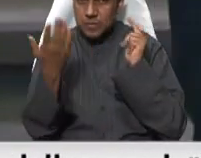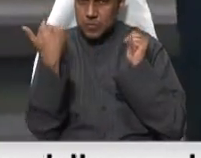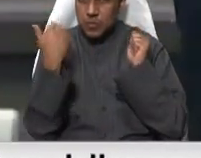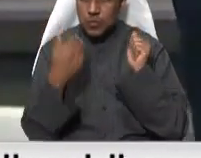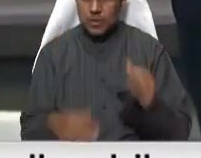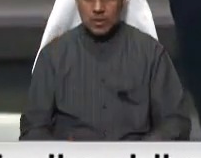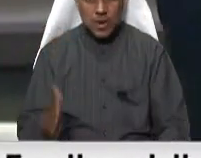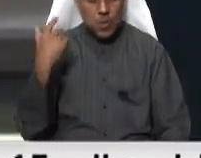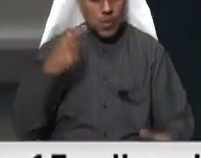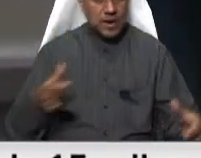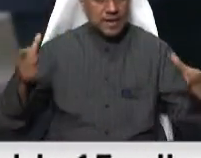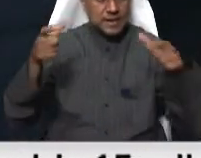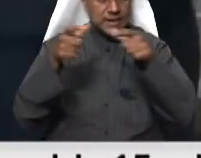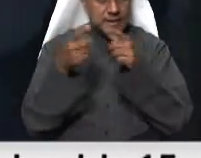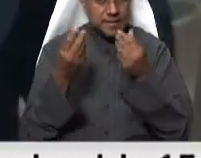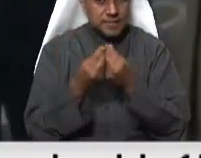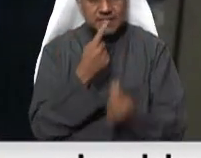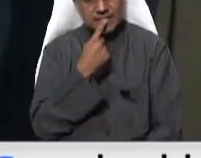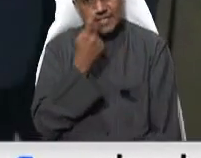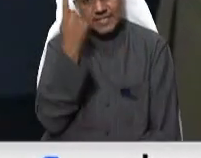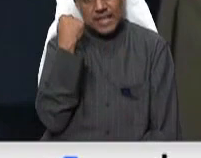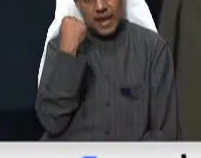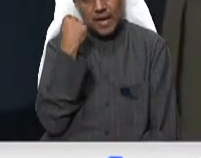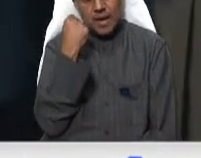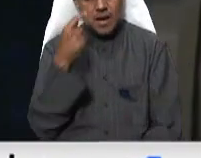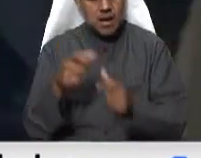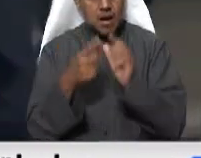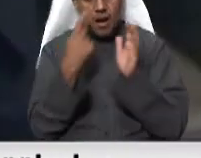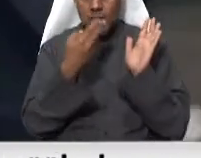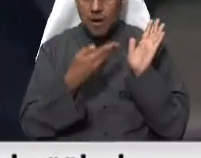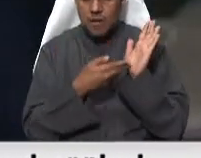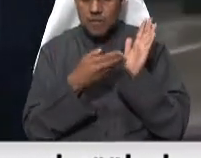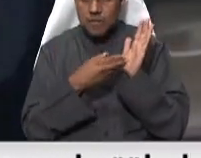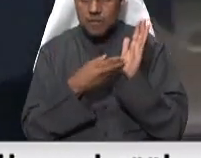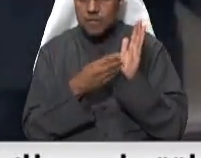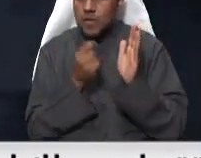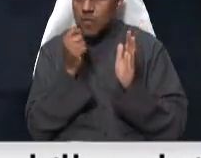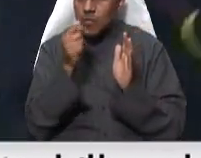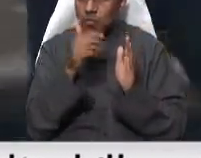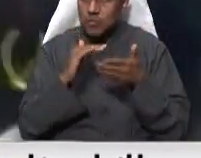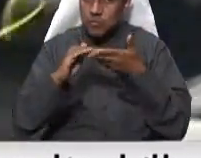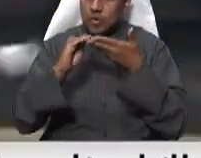قمة فيلنيوس العام الماضي وزيادة النفقات الدفاعية.